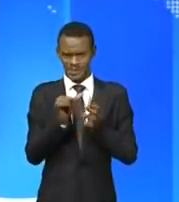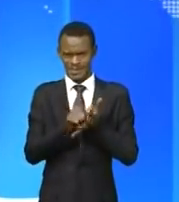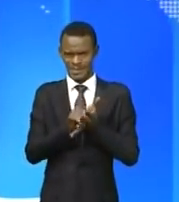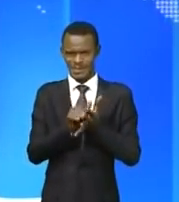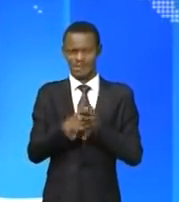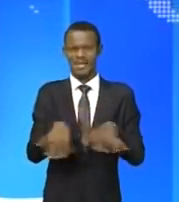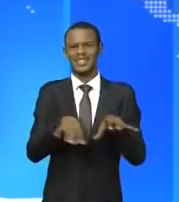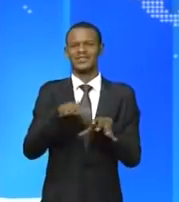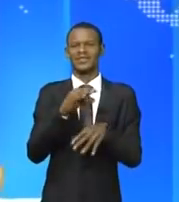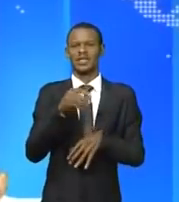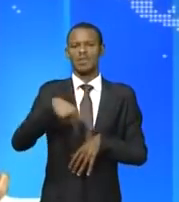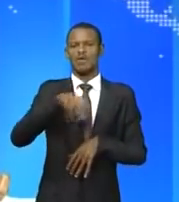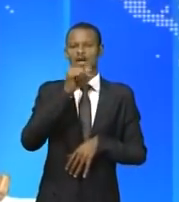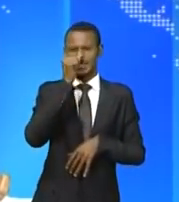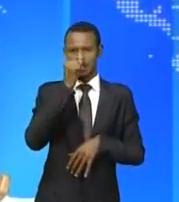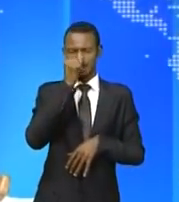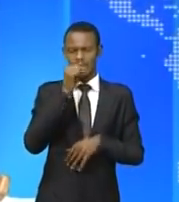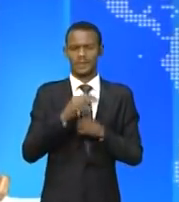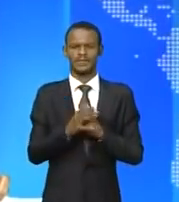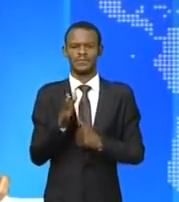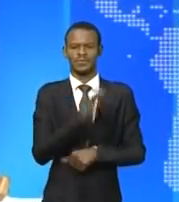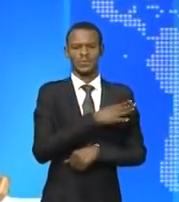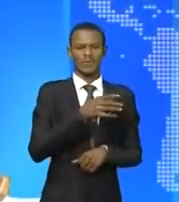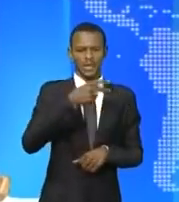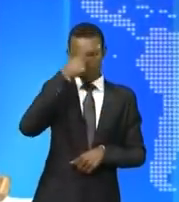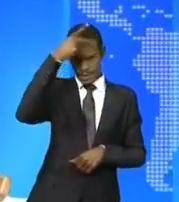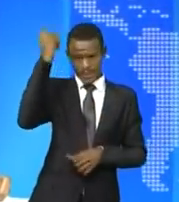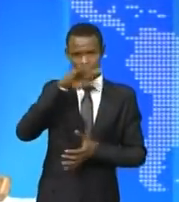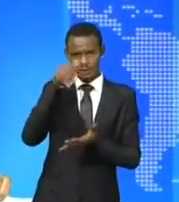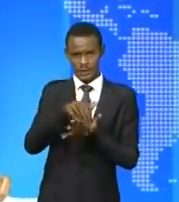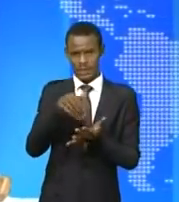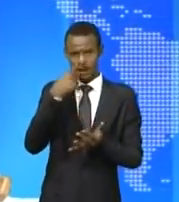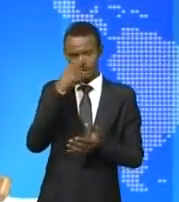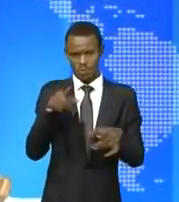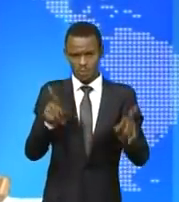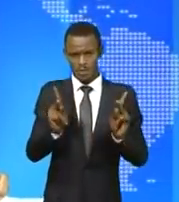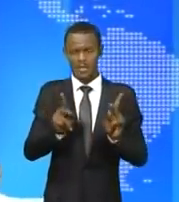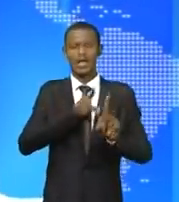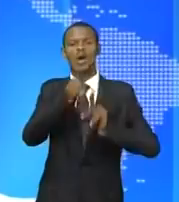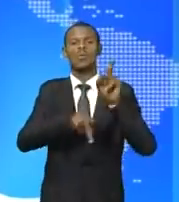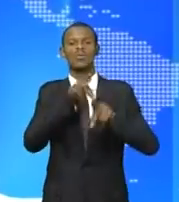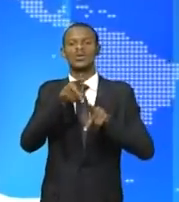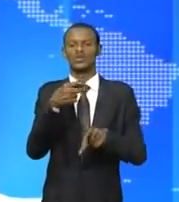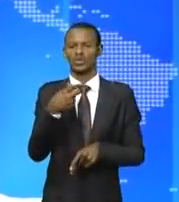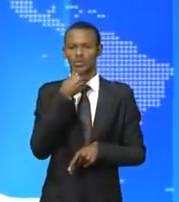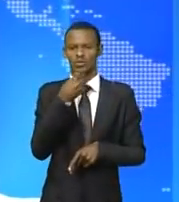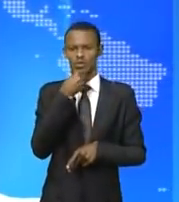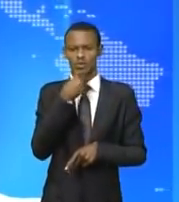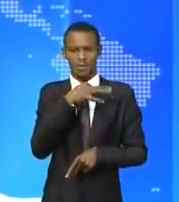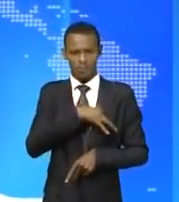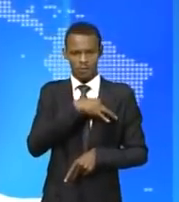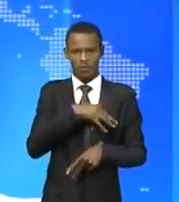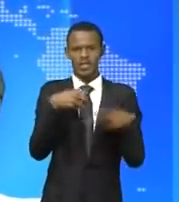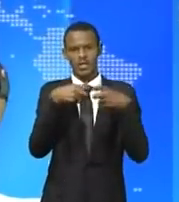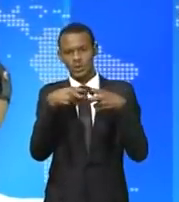du Maïndombé. Et dans le Kasaï central, pour permettre à la population de Mbujimaï d'avoir de l'eau et de l'électricité en permanence, le